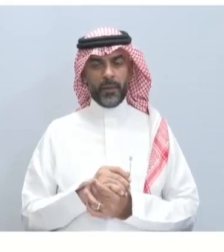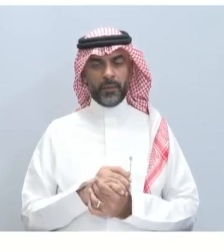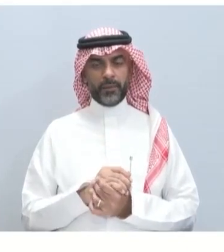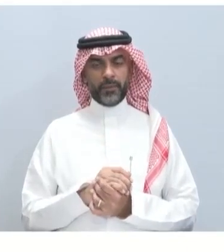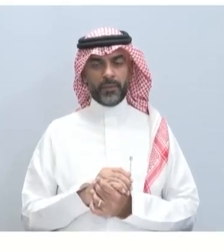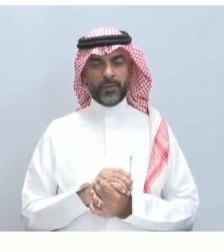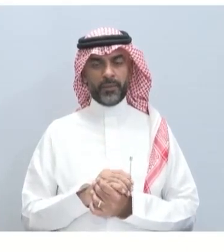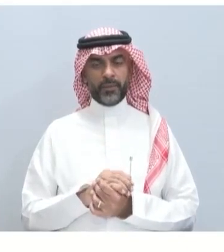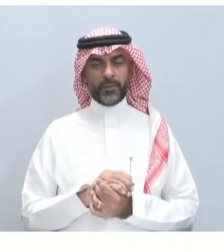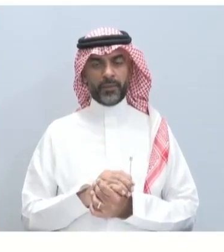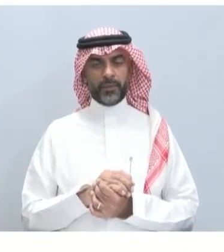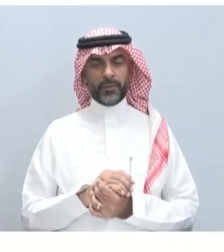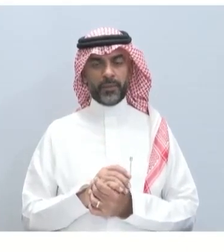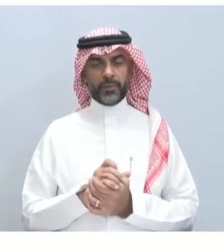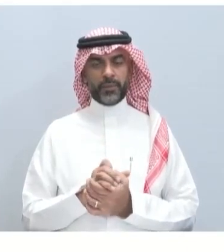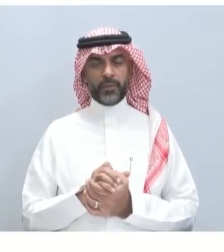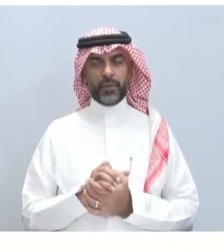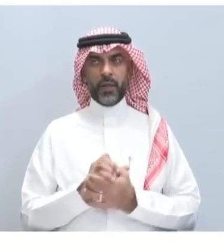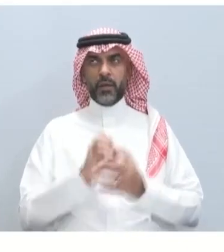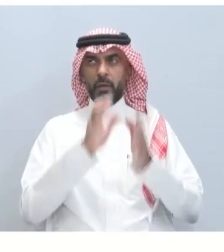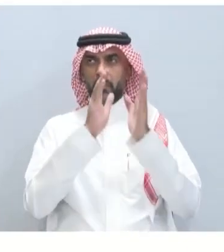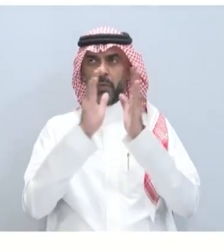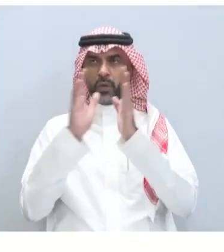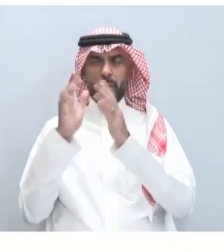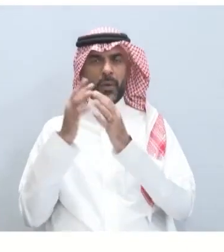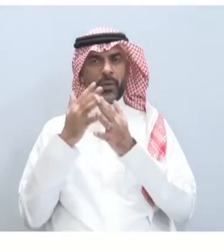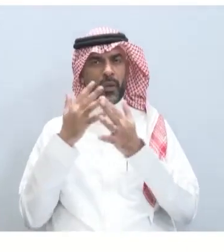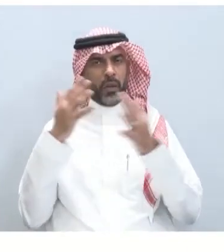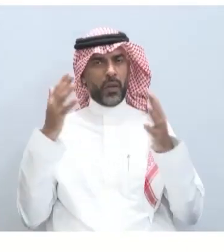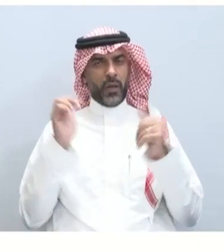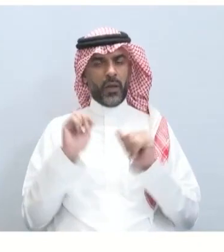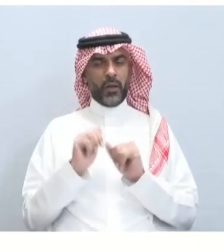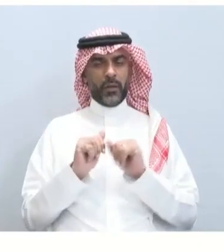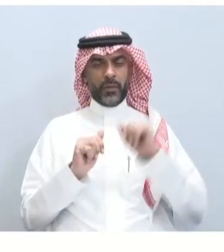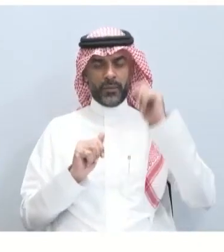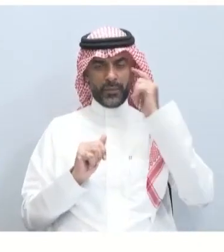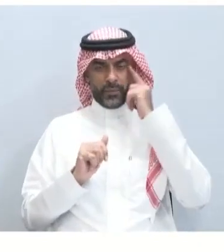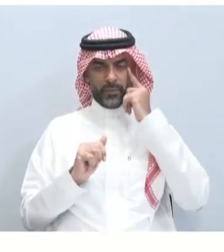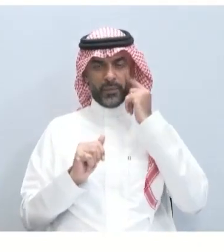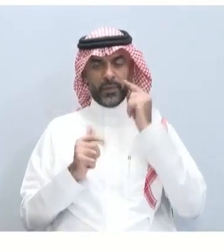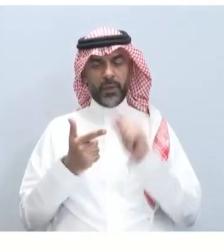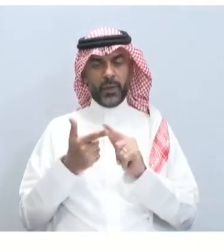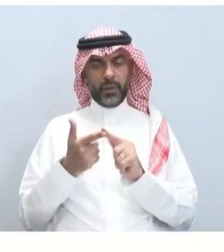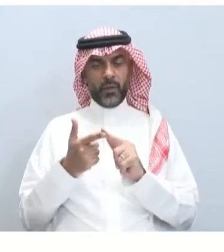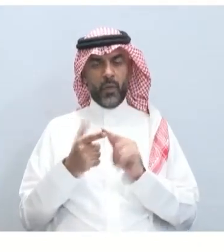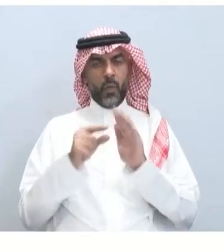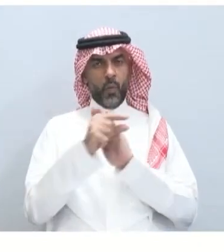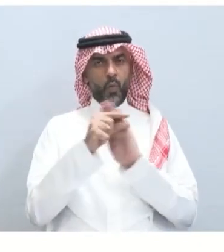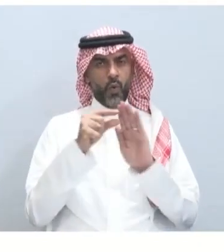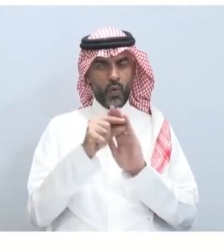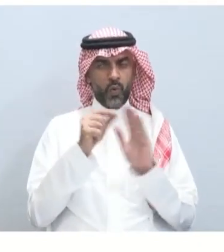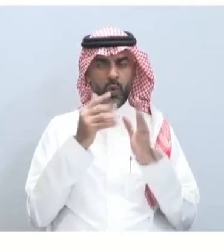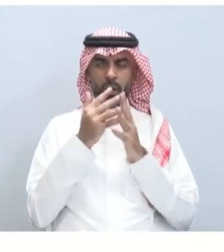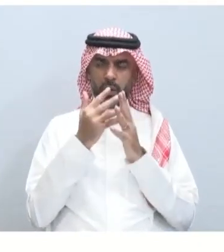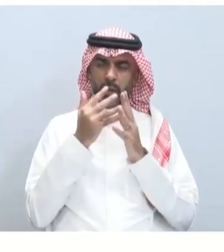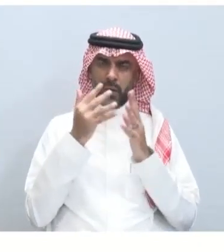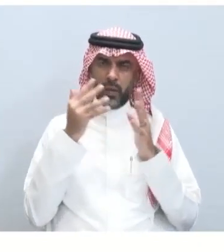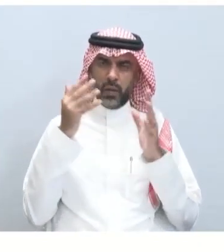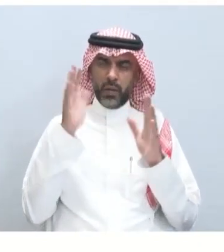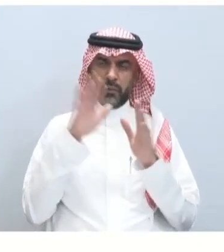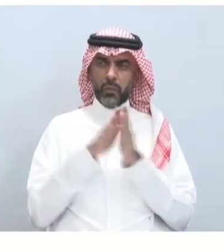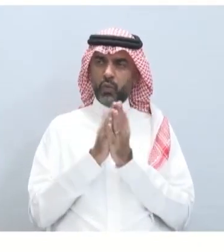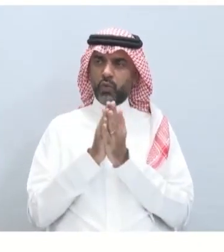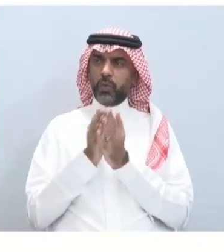المجموعات كثره مجموعات المكتبات من مصادر المعلومات كثره الموضوعات التي تتناولها